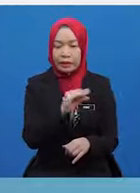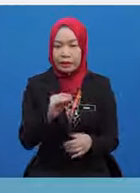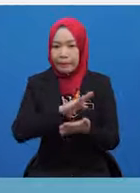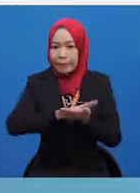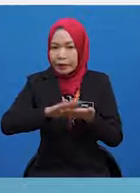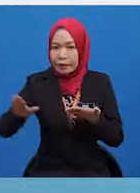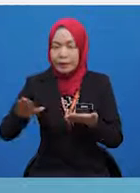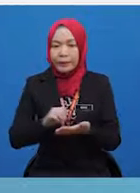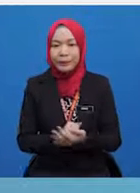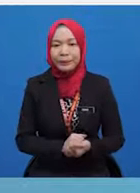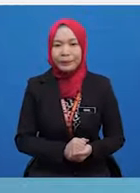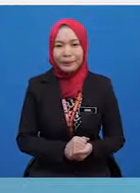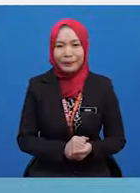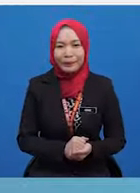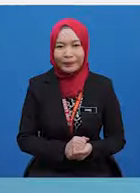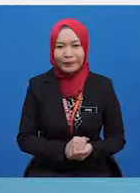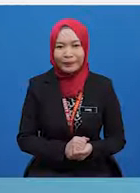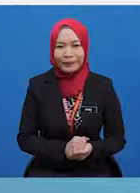dan bersih.